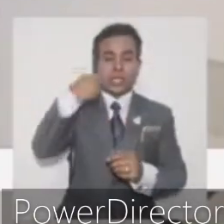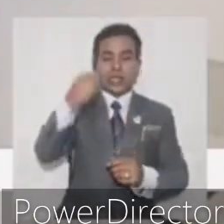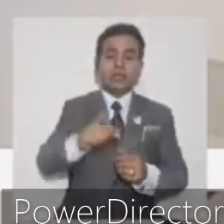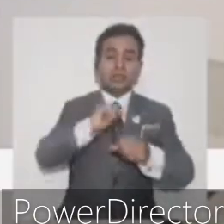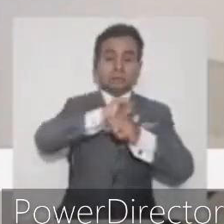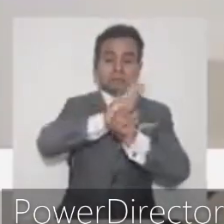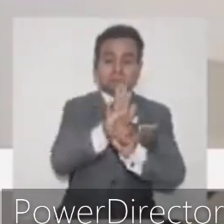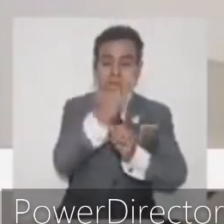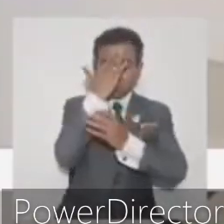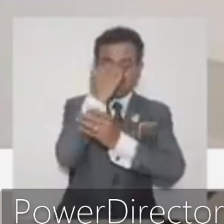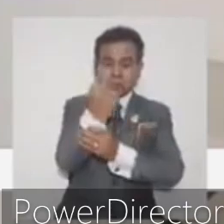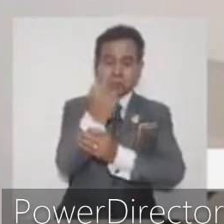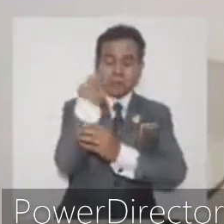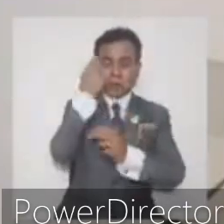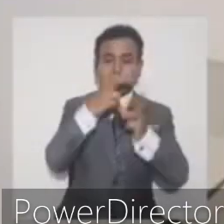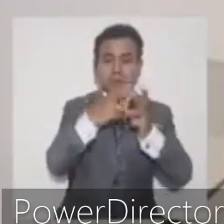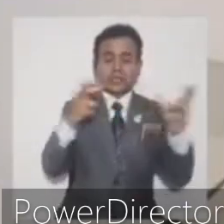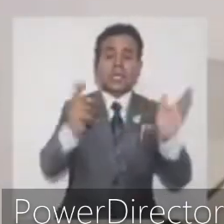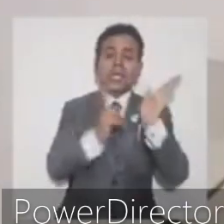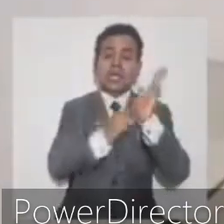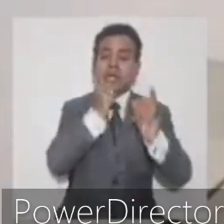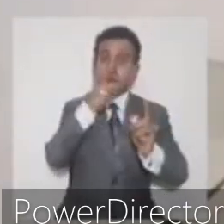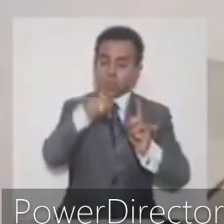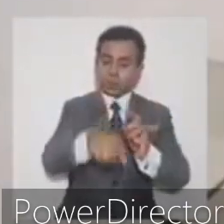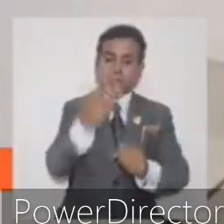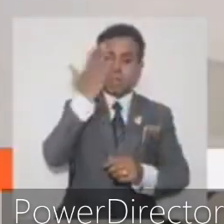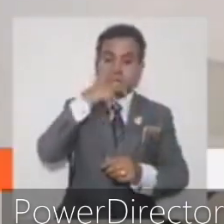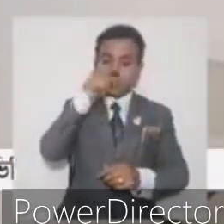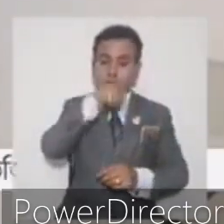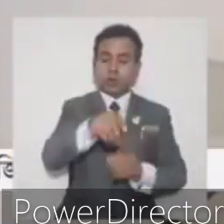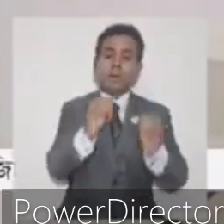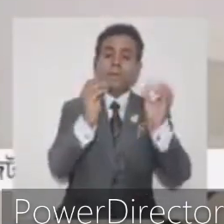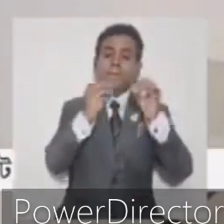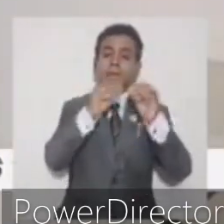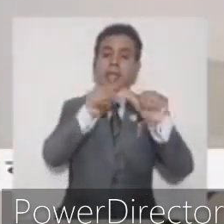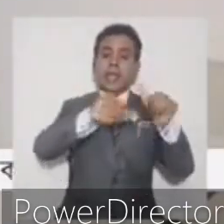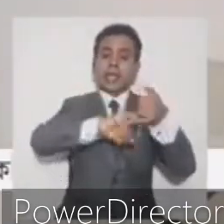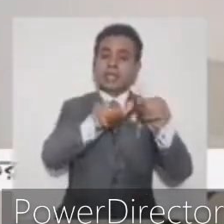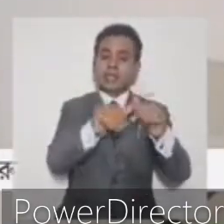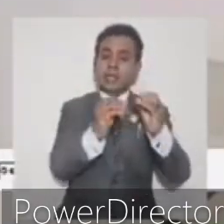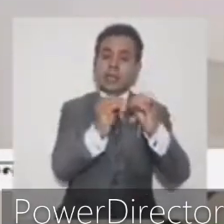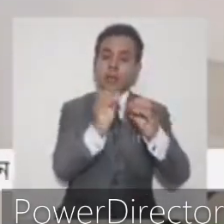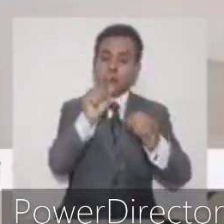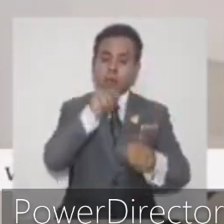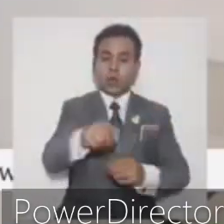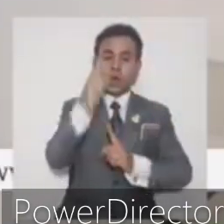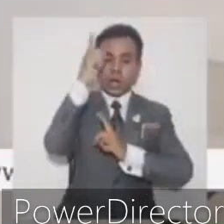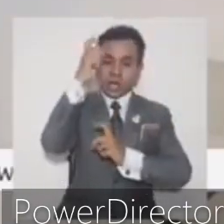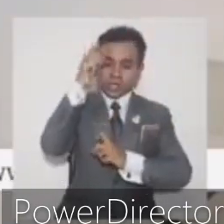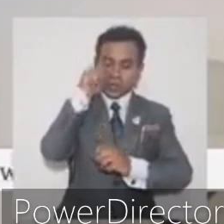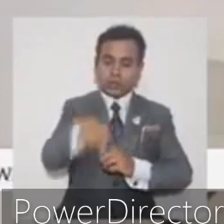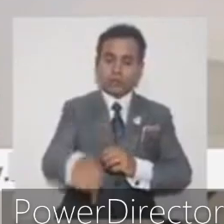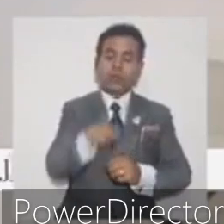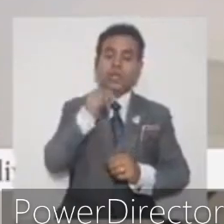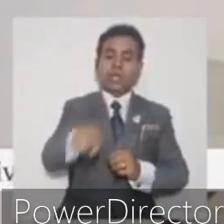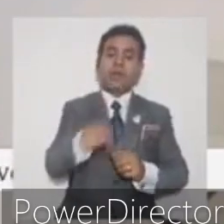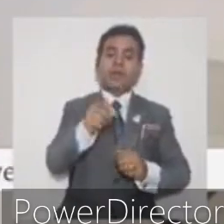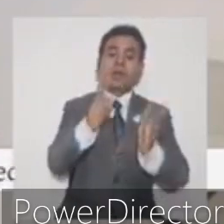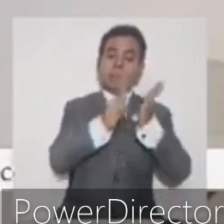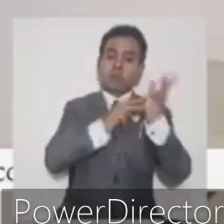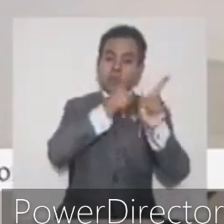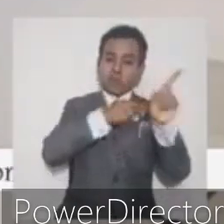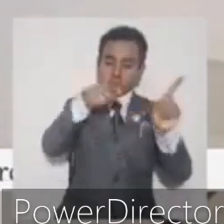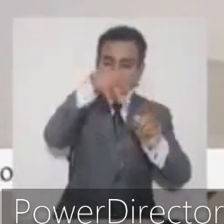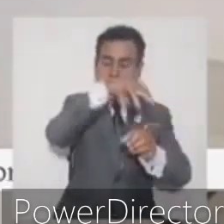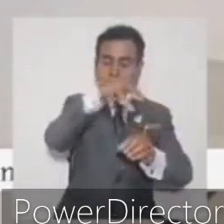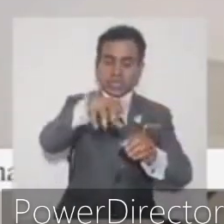এবং কেরানীগঞ্জ, এই এলাকাতে আরো বেশি সংক্রামিত হচ্ছে। কাজে আমাদেরকে সেখানে লকডাউন আরো বেশি করে